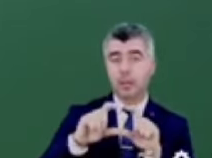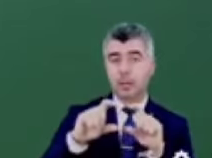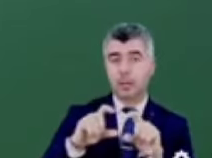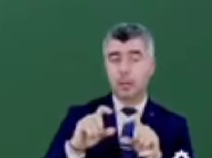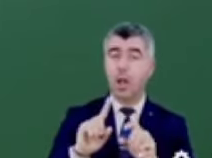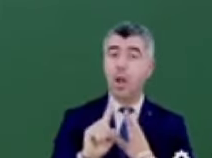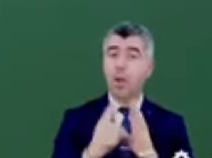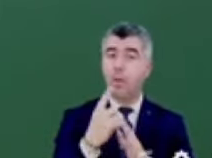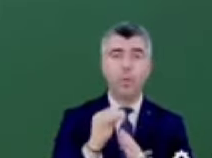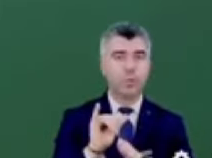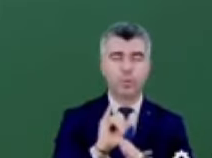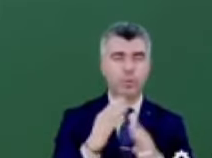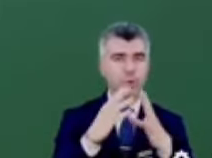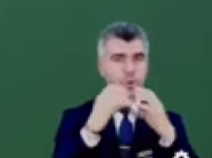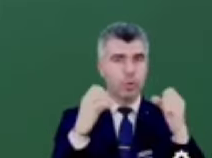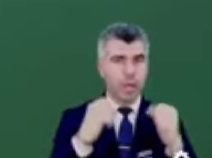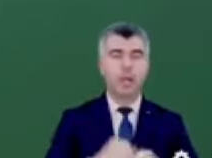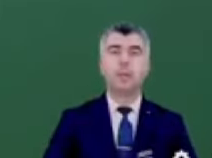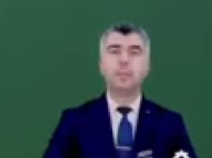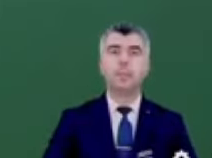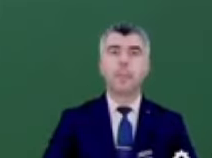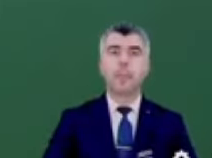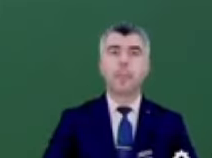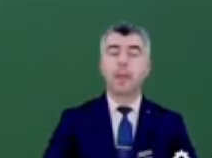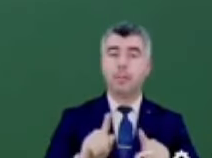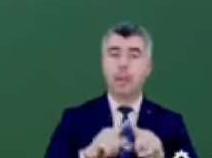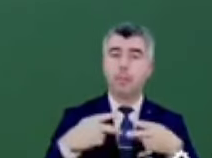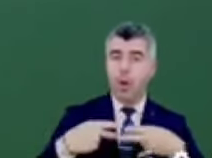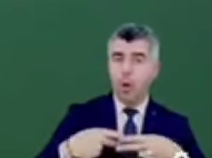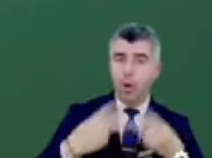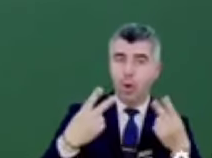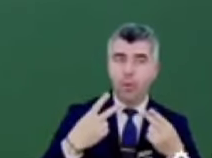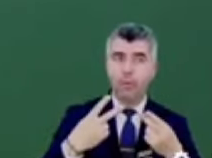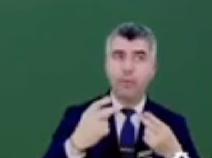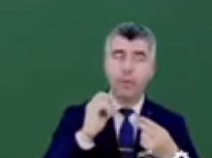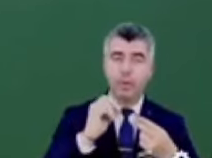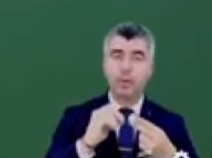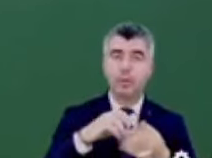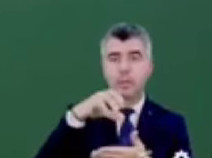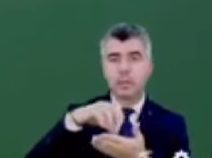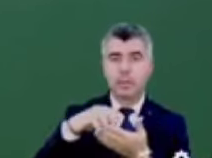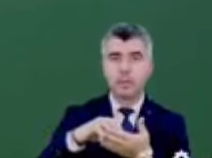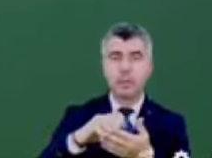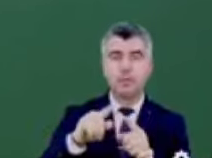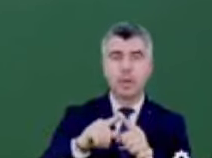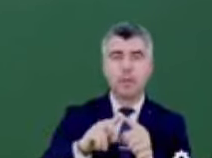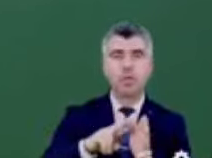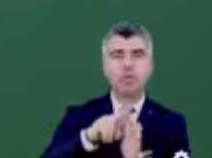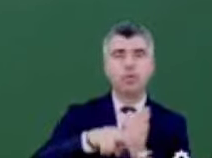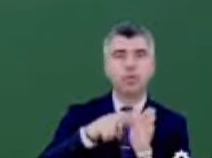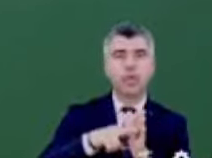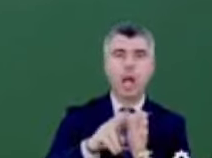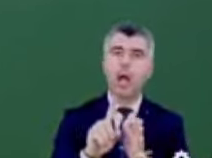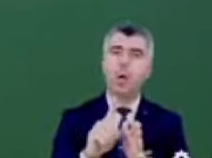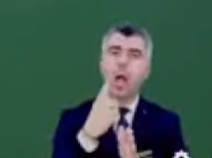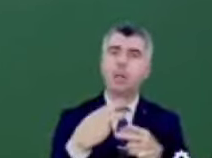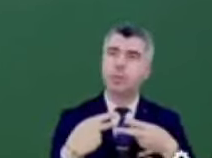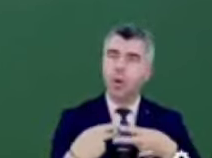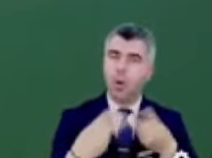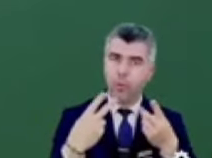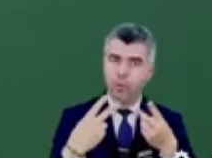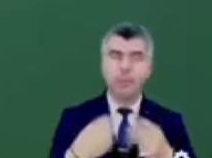غادي تكون تنزيل وتمت الاشاره له في واحد بعض الاقاليم في جهه تنزيل النموذجي في واحد الجهه